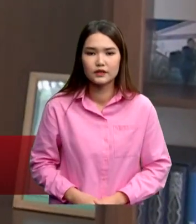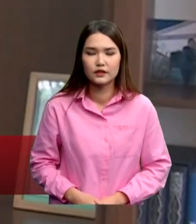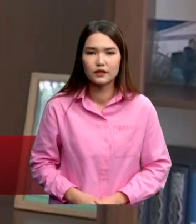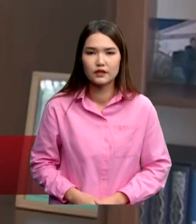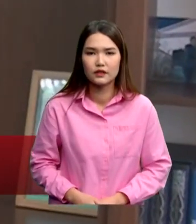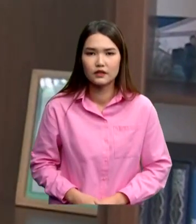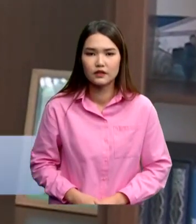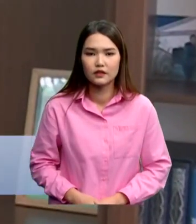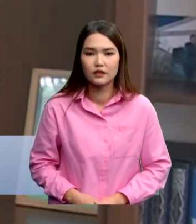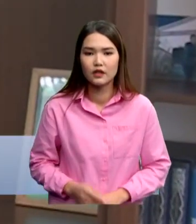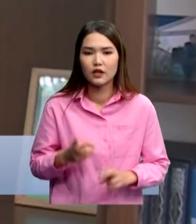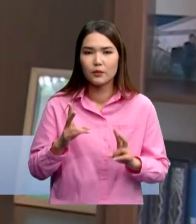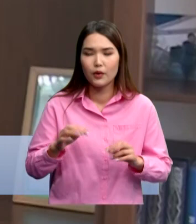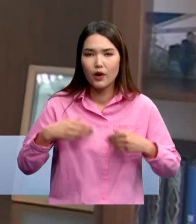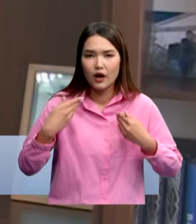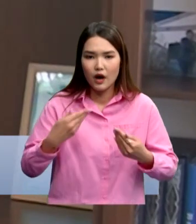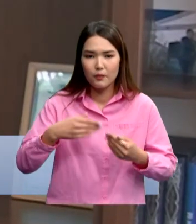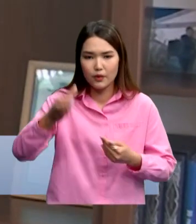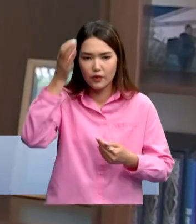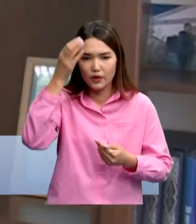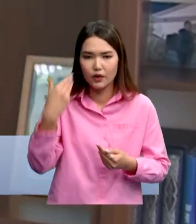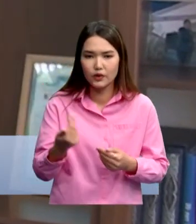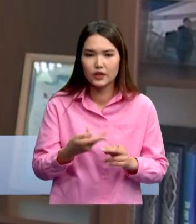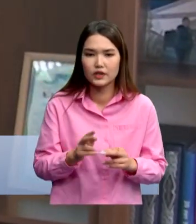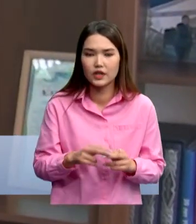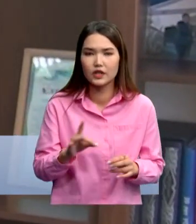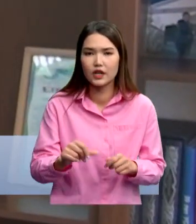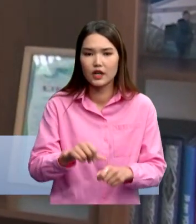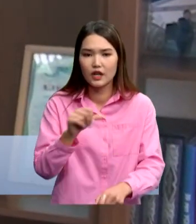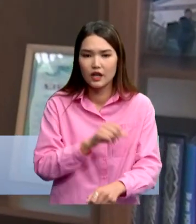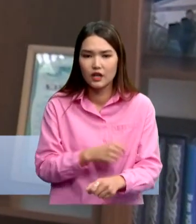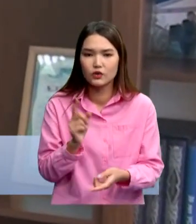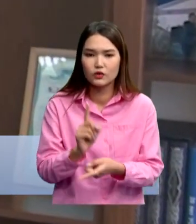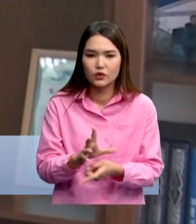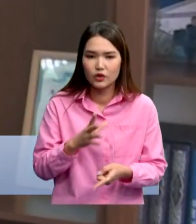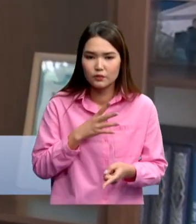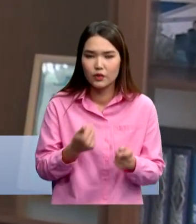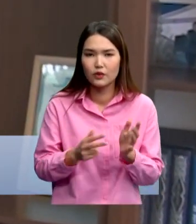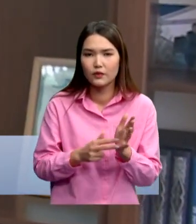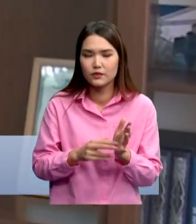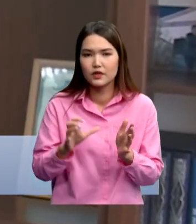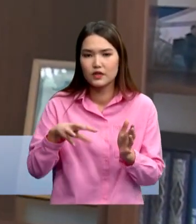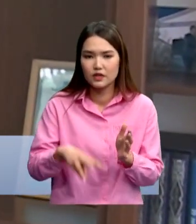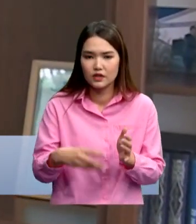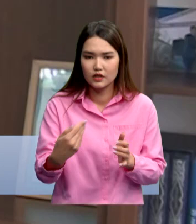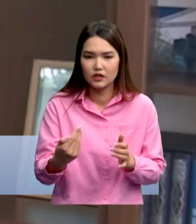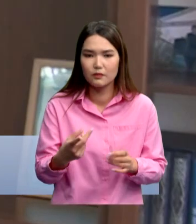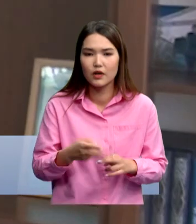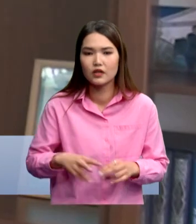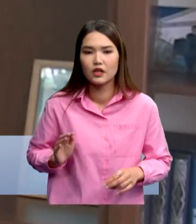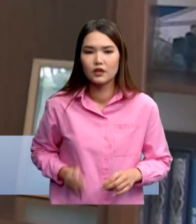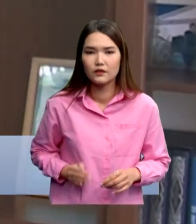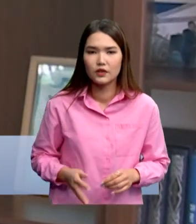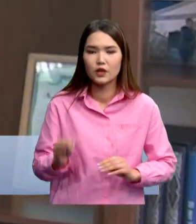по рекомендации научно-исследовательского института расстояние между посевом должна быть 85 см а в этой ферме